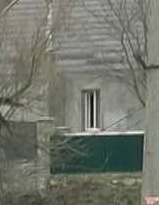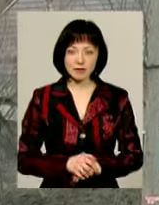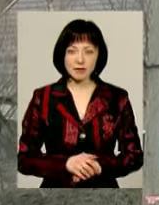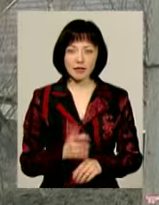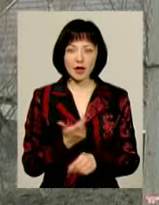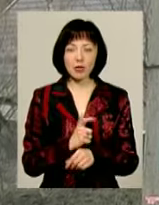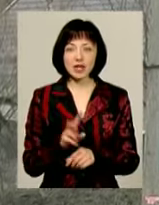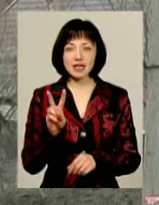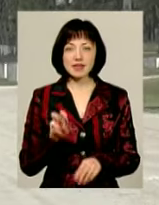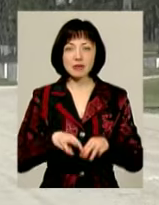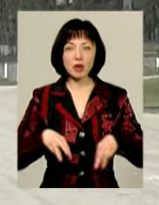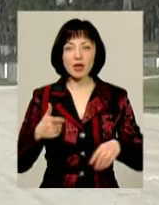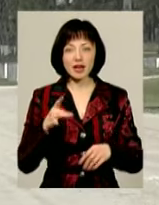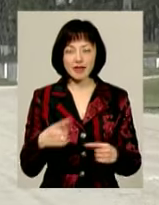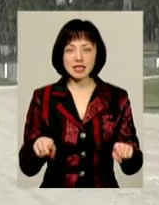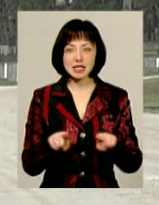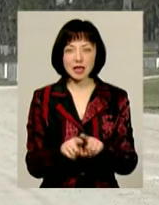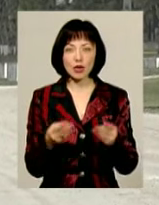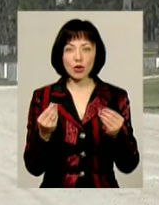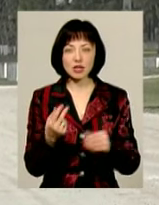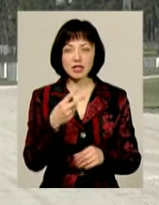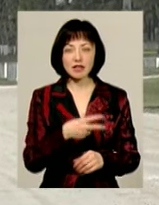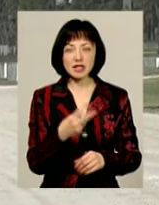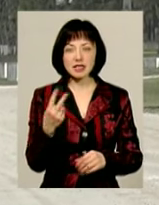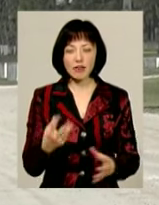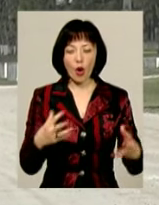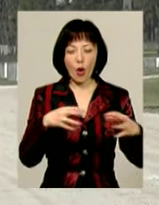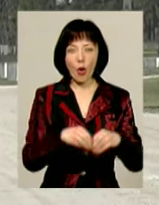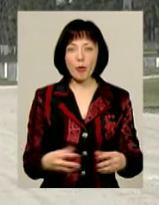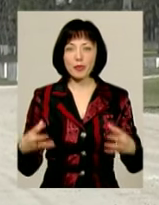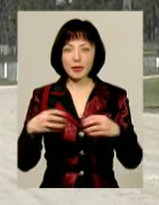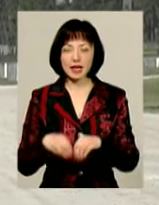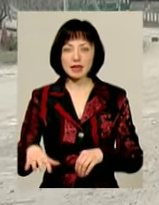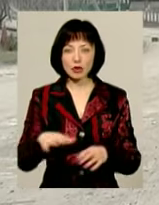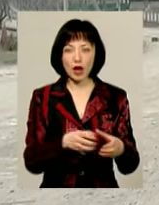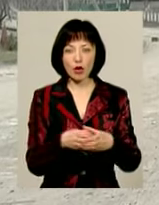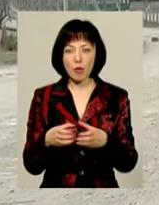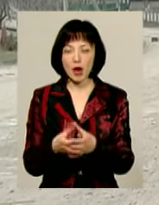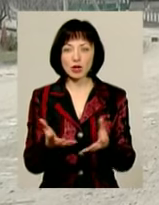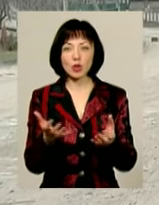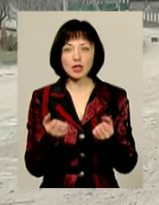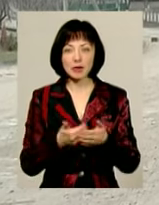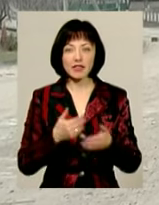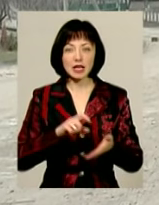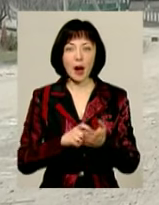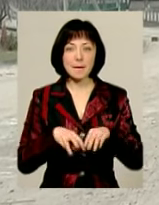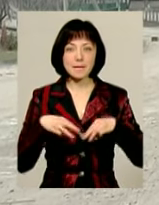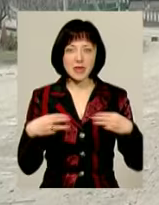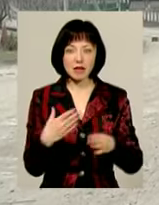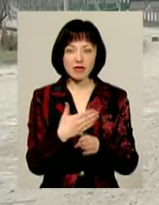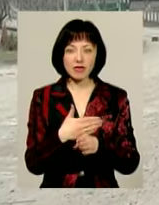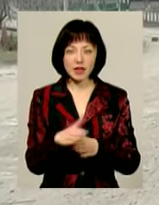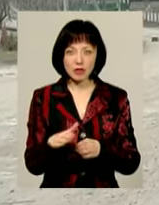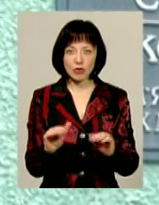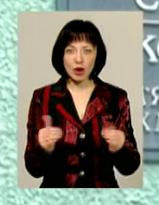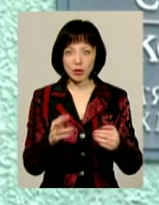Понад 200 мільйонів гривень – саме стільки коштів 22 об'єднані територіальні громади Хмельниччини отримують від Кабміну. Вони виділені урядом